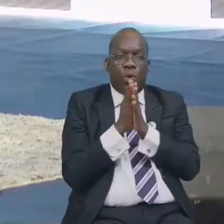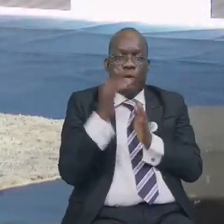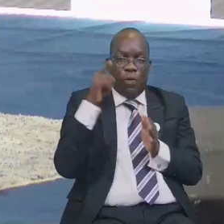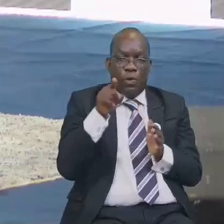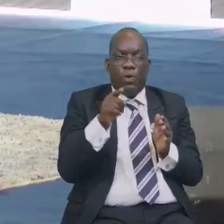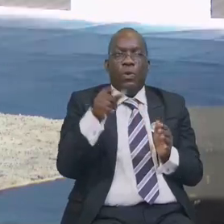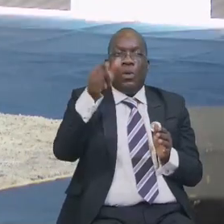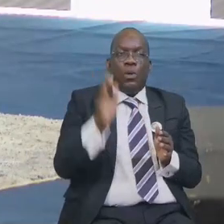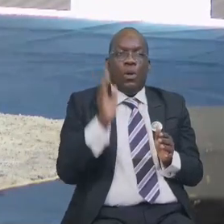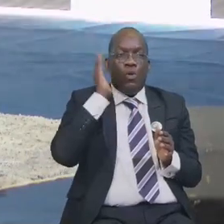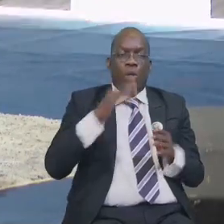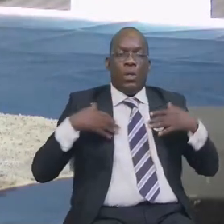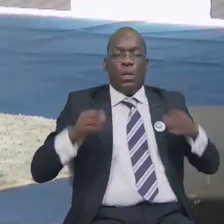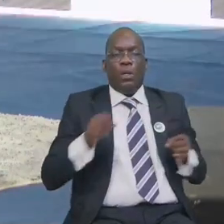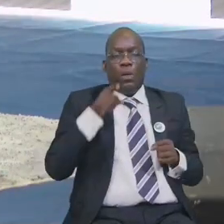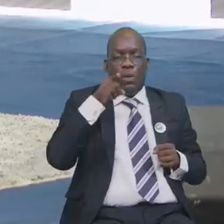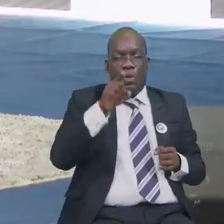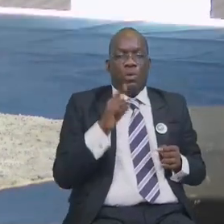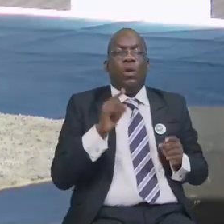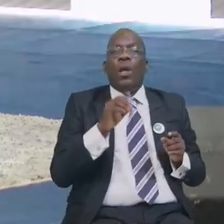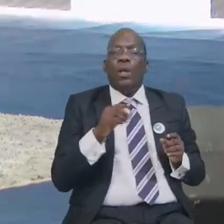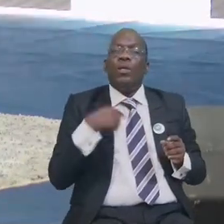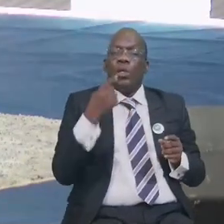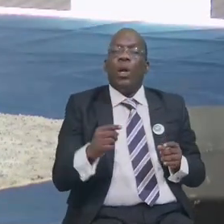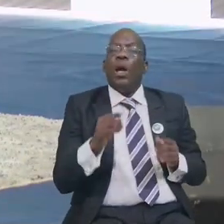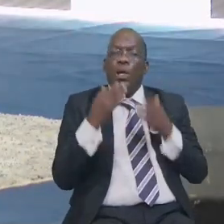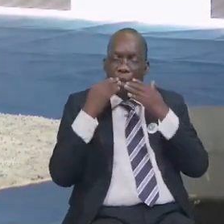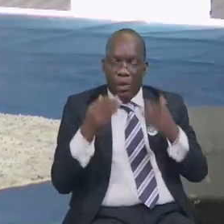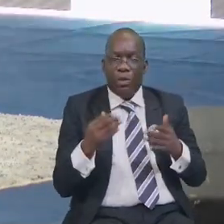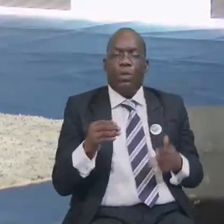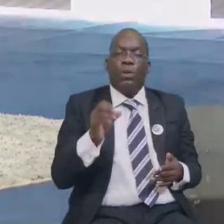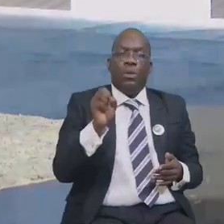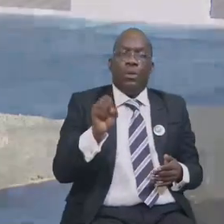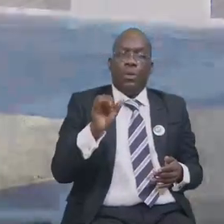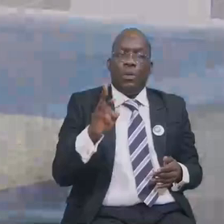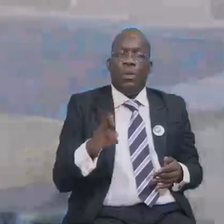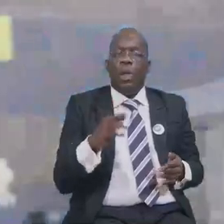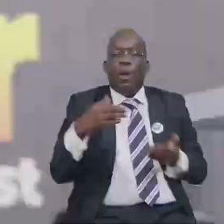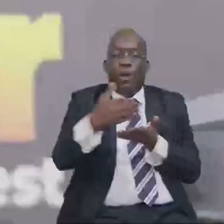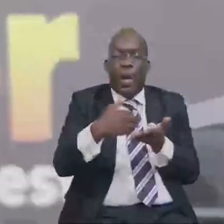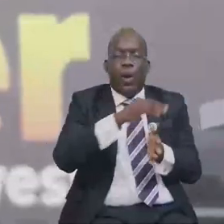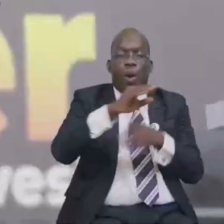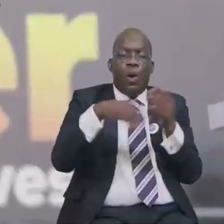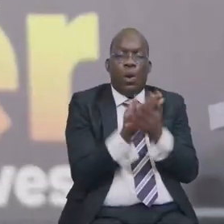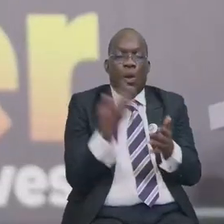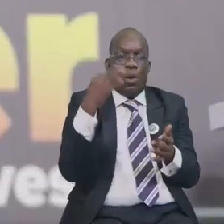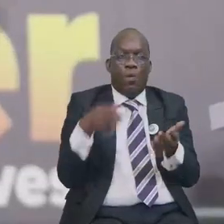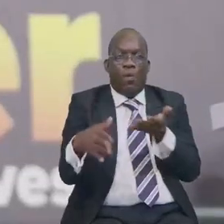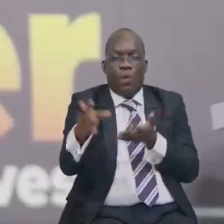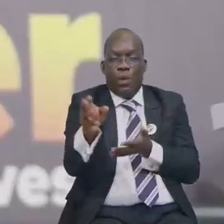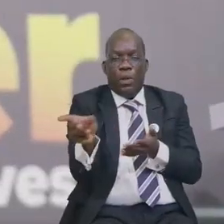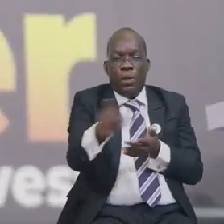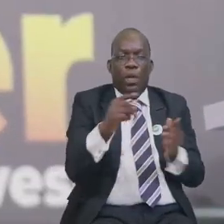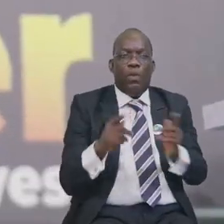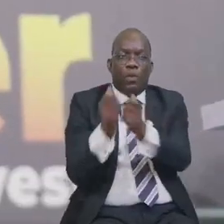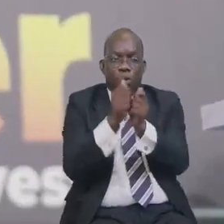a dit merci. Il est reparti à la maison. Il a ramassé toutes ces choses. Il a tout brûlé. Il s'est